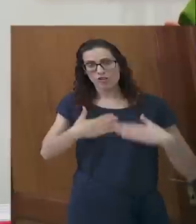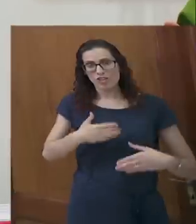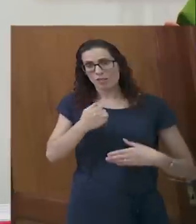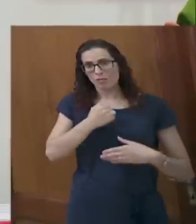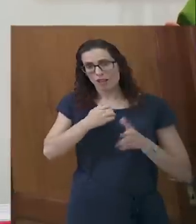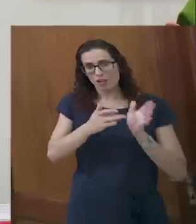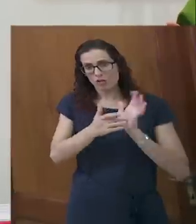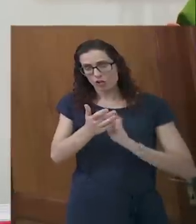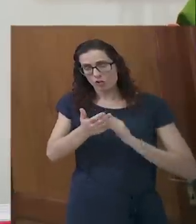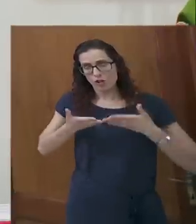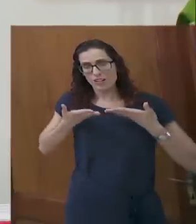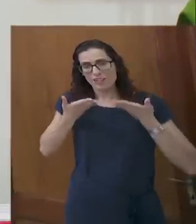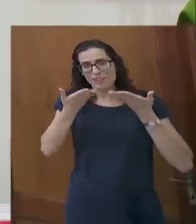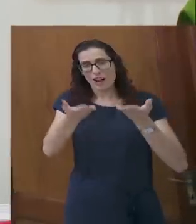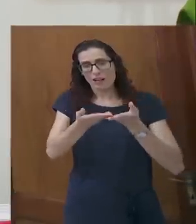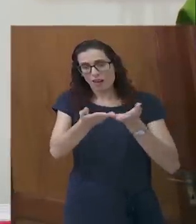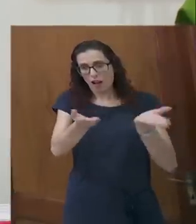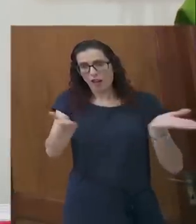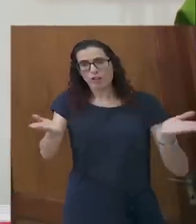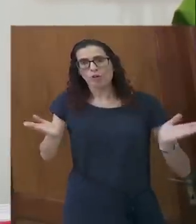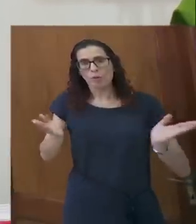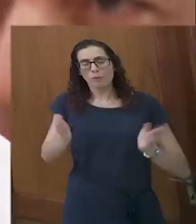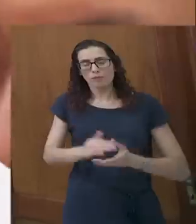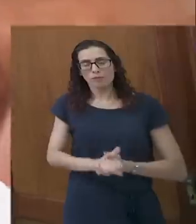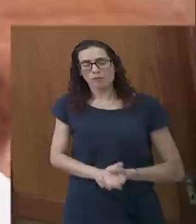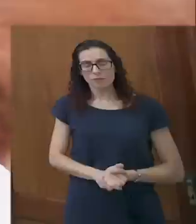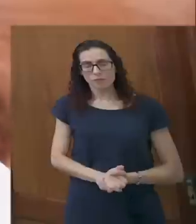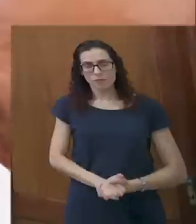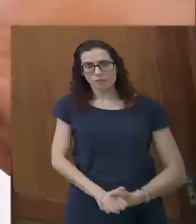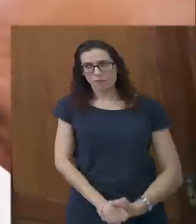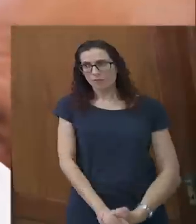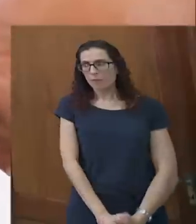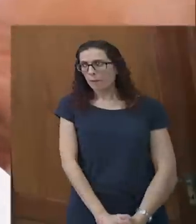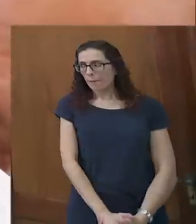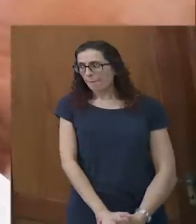ġismi li jingħata għalikom.